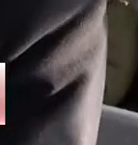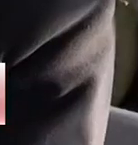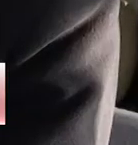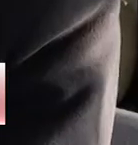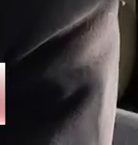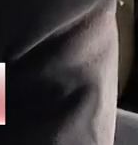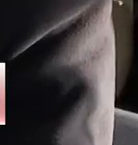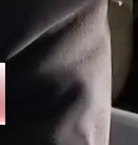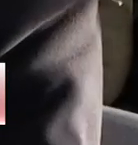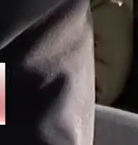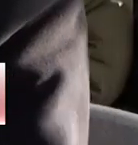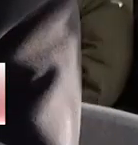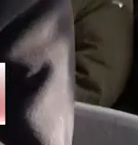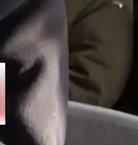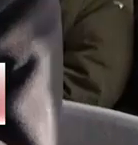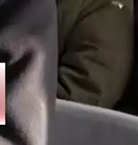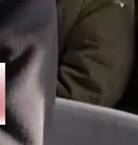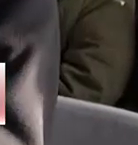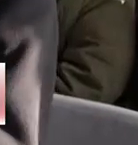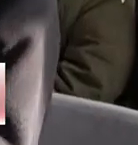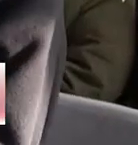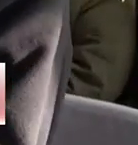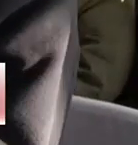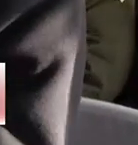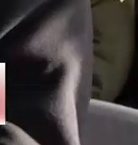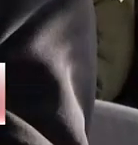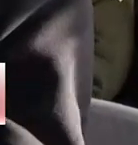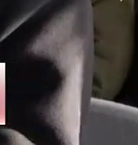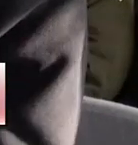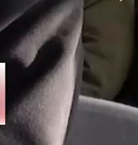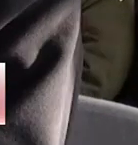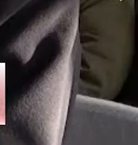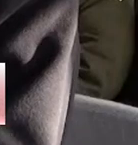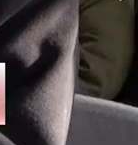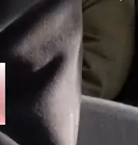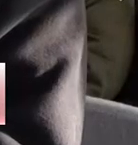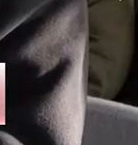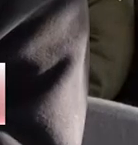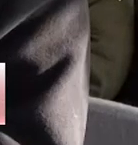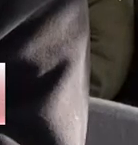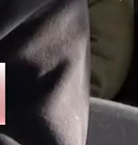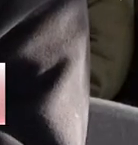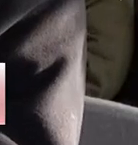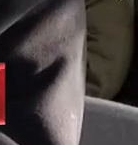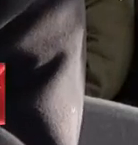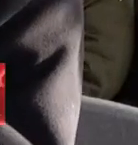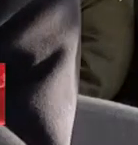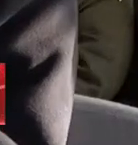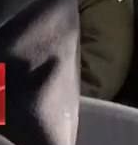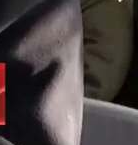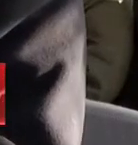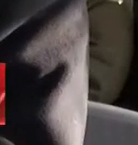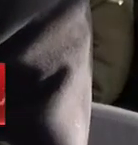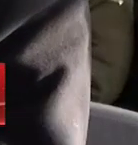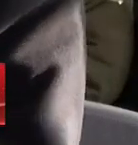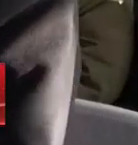сейчас первоочередное. Мы этому рады. Спасибо вам за работу в этом направлении. Земли возвращаются, значит, возвращается и вера. Вера в будущее